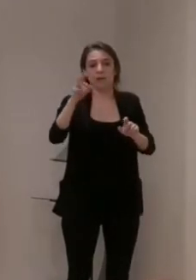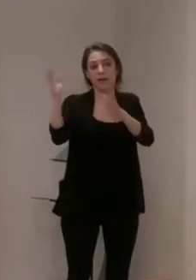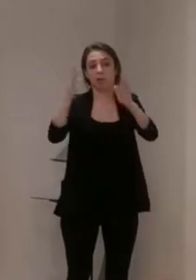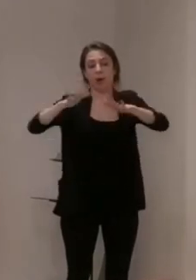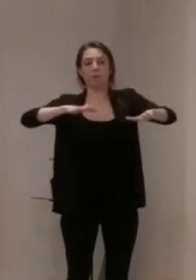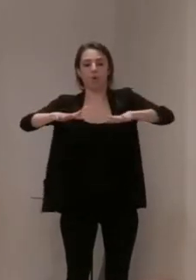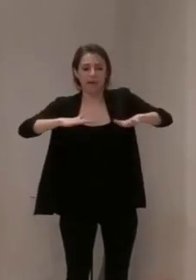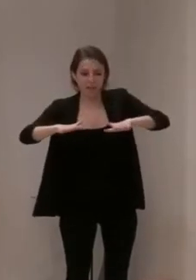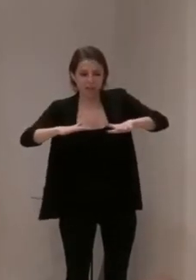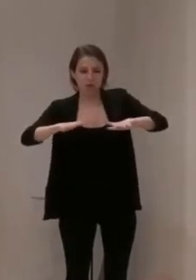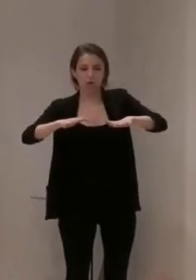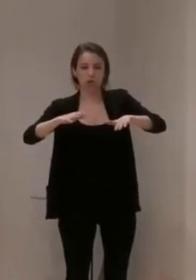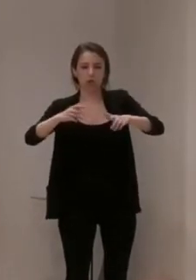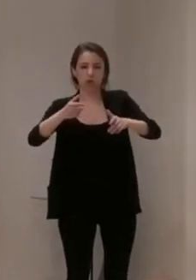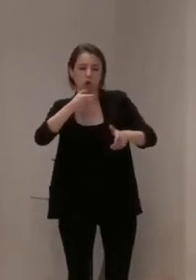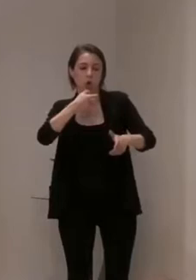mobilitzacions